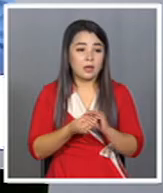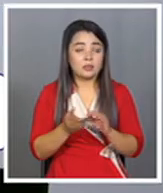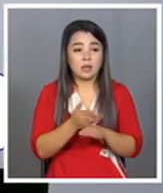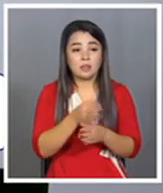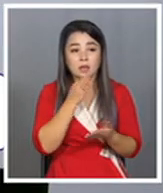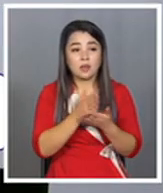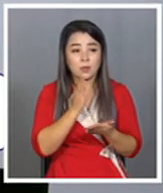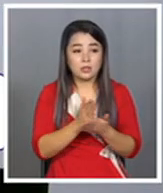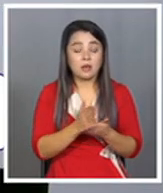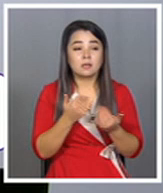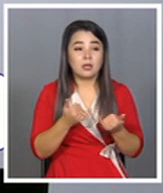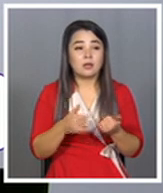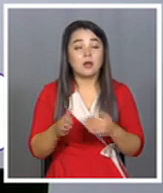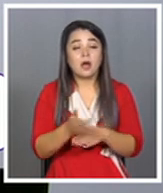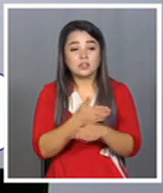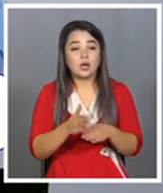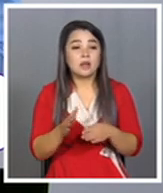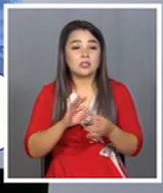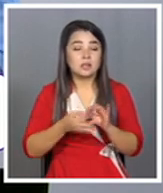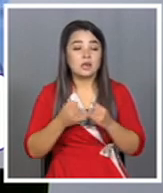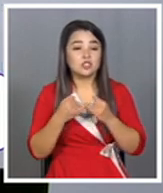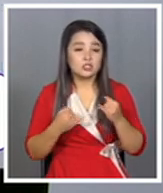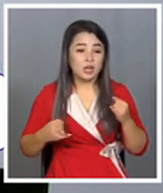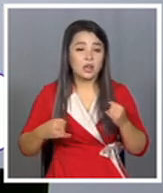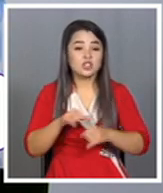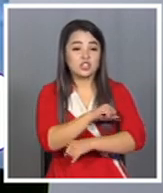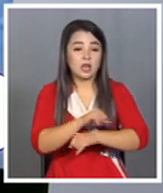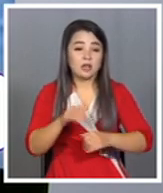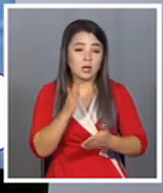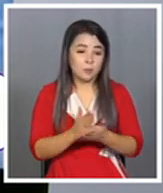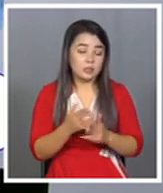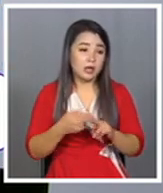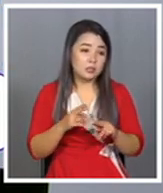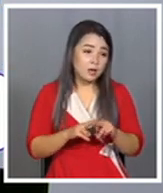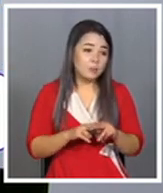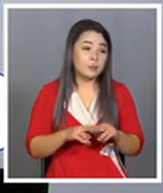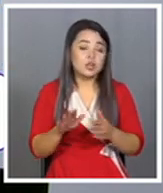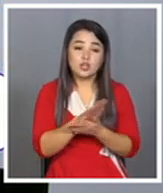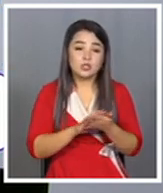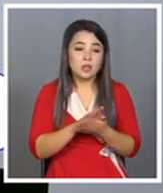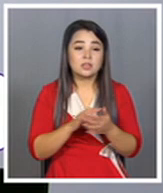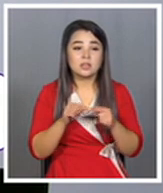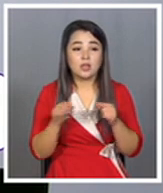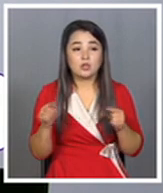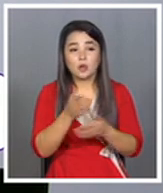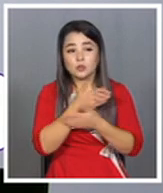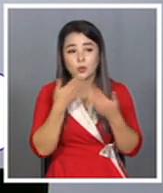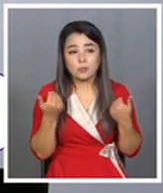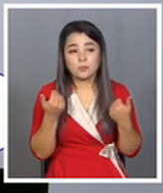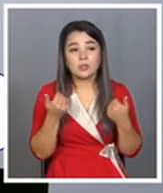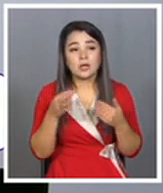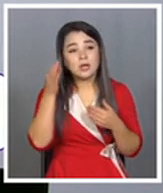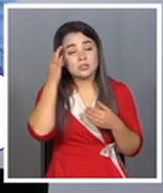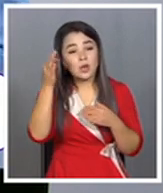Яғни литосфералық тақтаның ажырау шекарасы. Ал енді ешқандай тік сызықсыз балалар